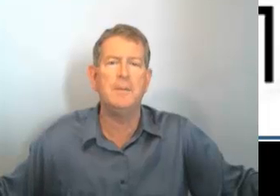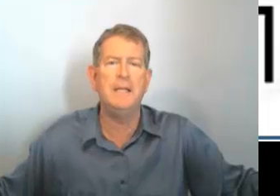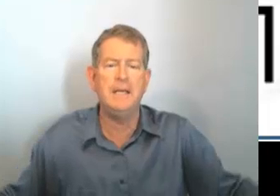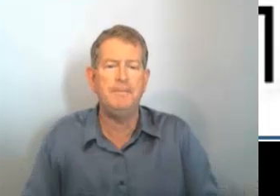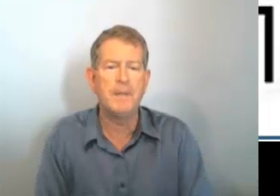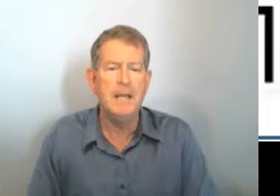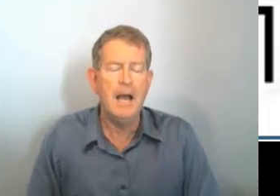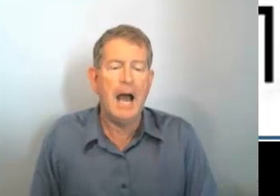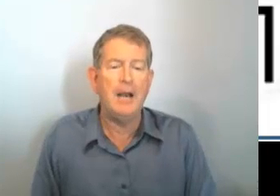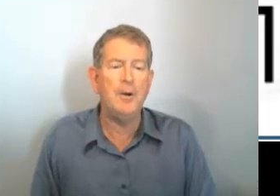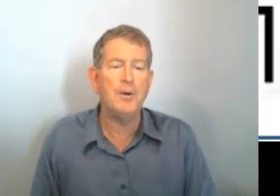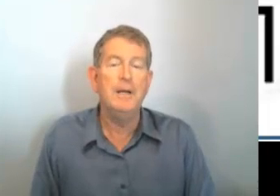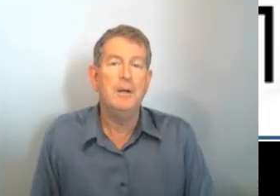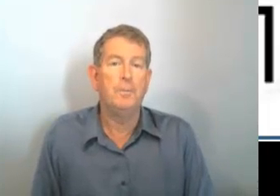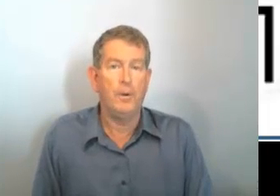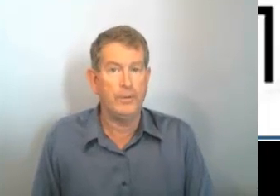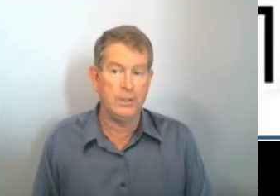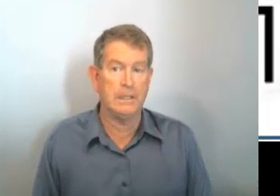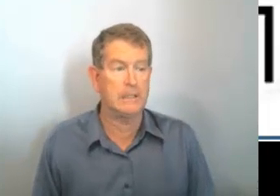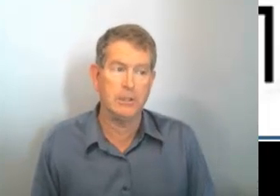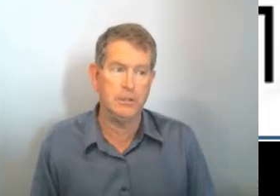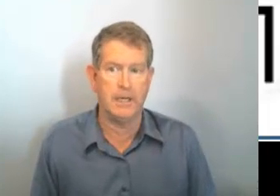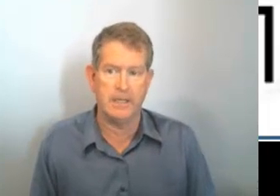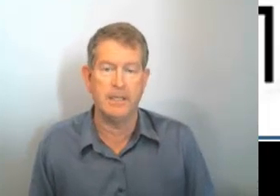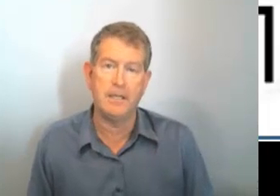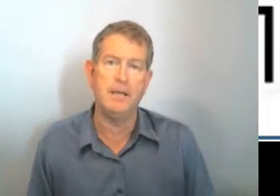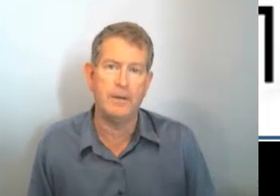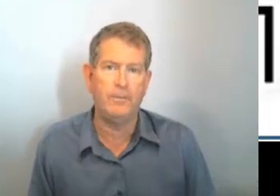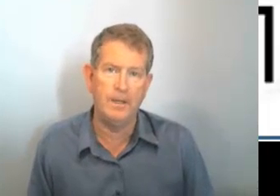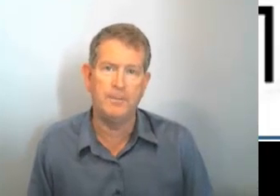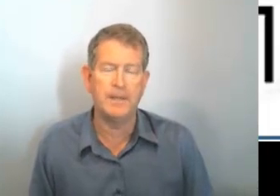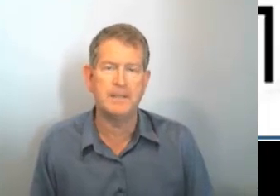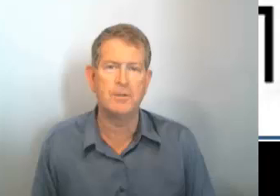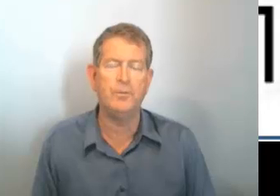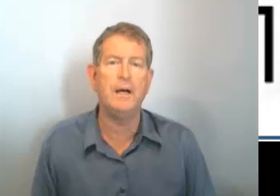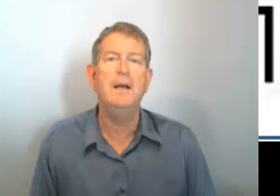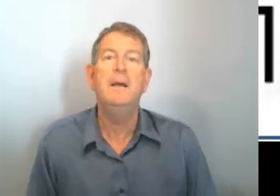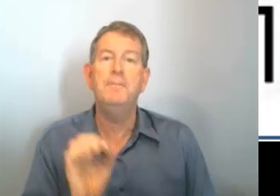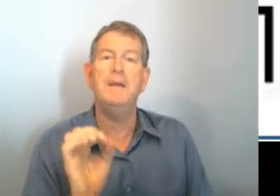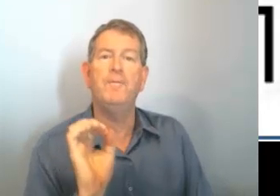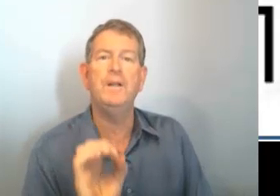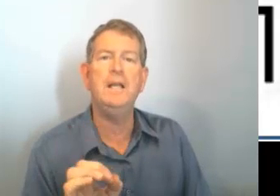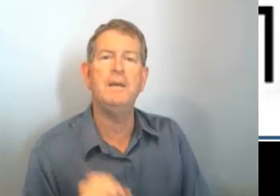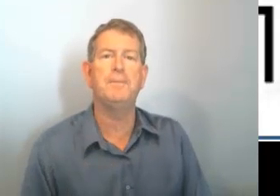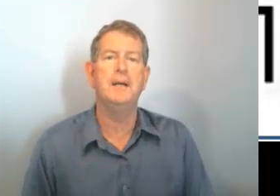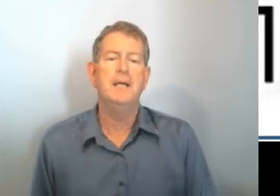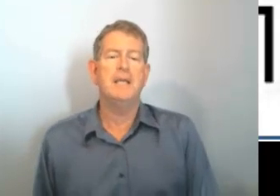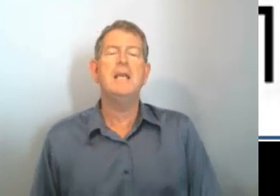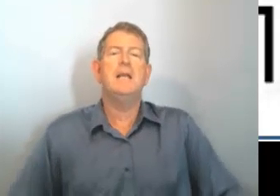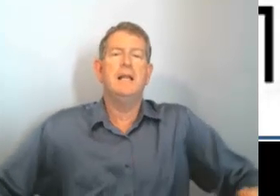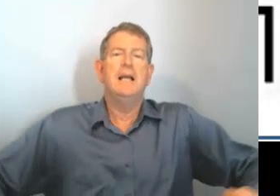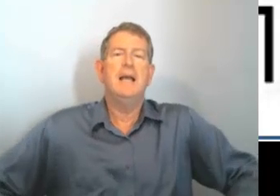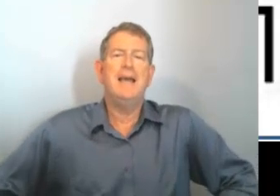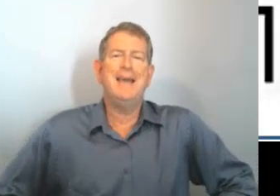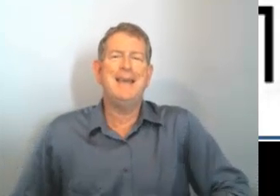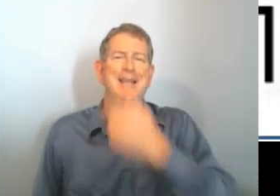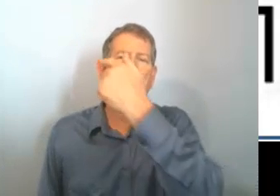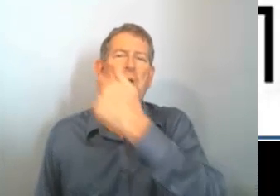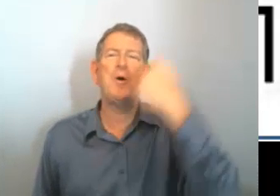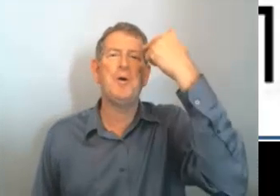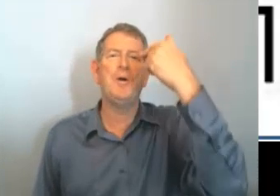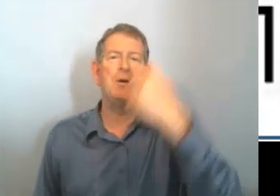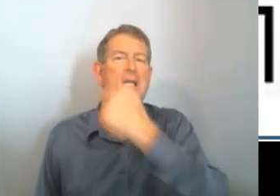est terminée. Alors, le professeur est encore irrité avec Philippe, hein, ça se voit. Mais Philippe, il